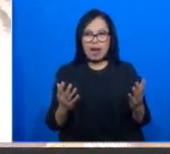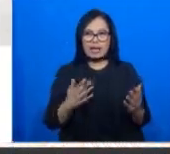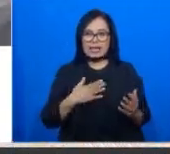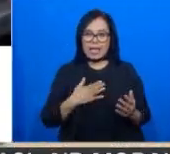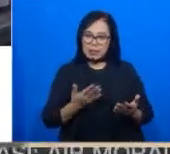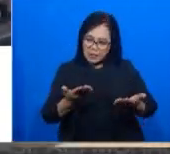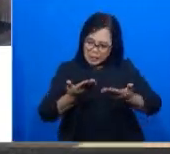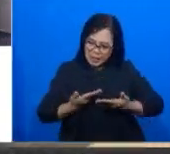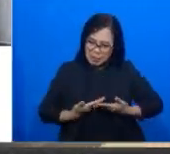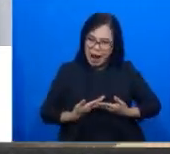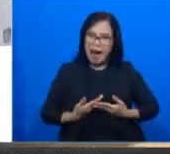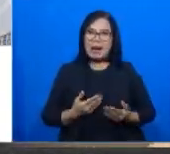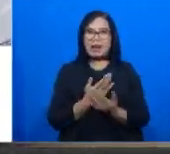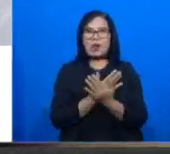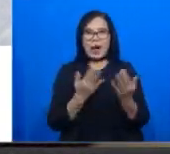baik.